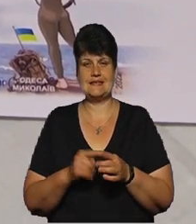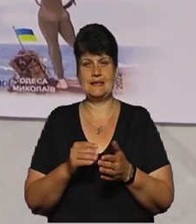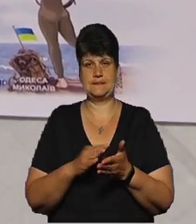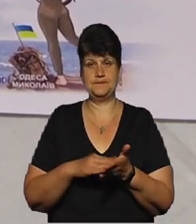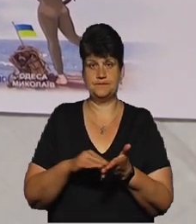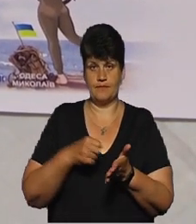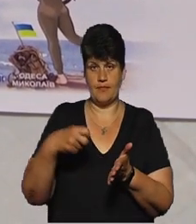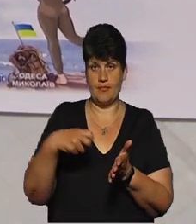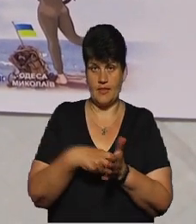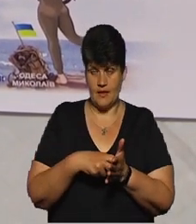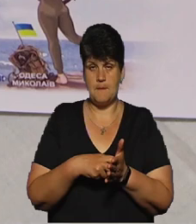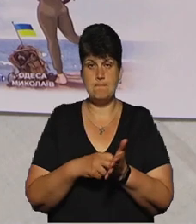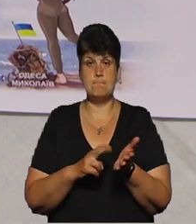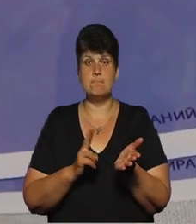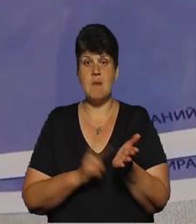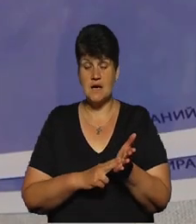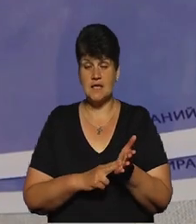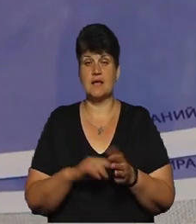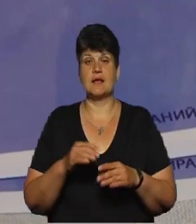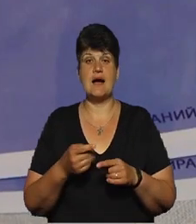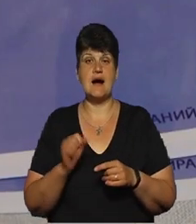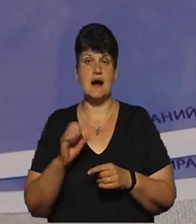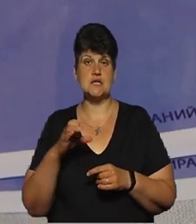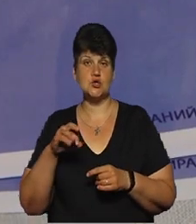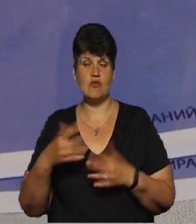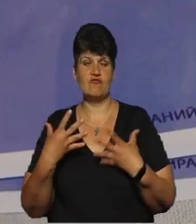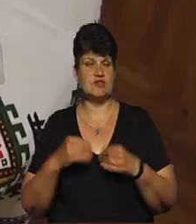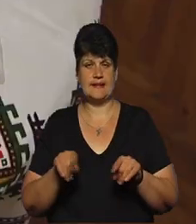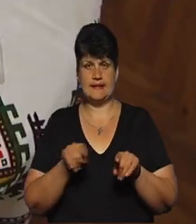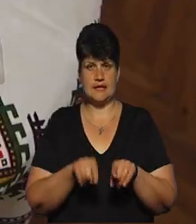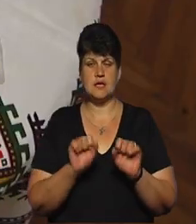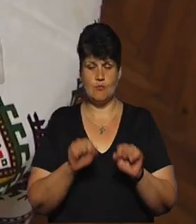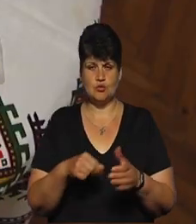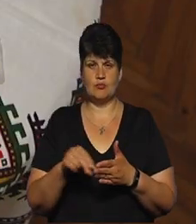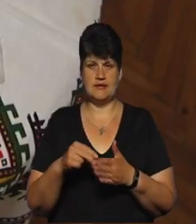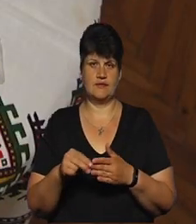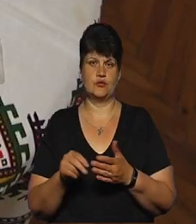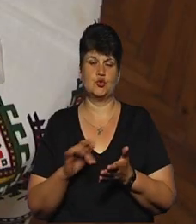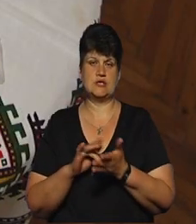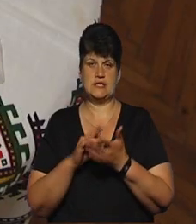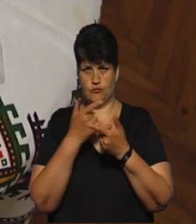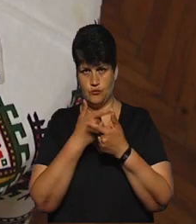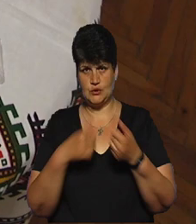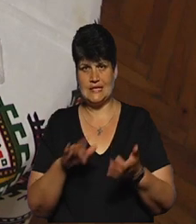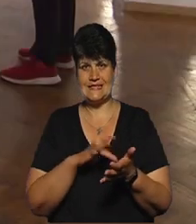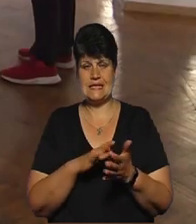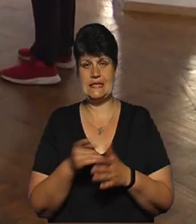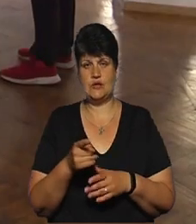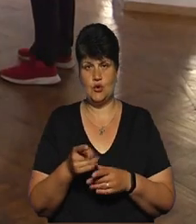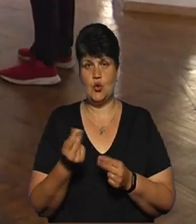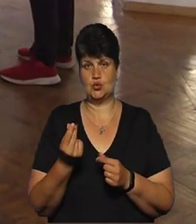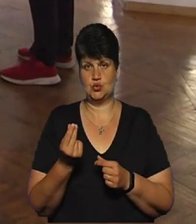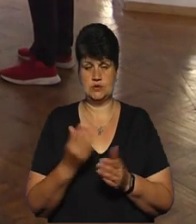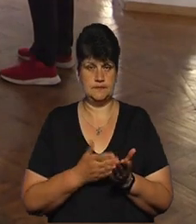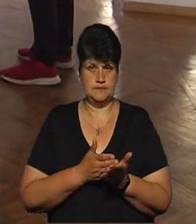не та». Після спецпогашення марки продавали. Також їх можна придбати в туристично-інформаційному центрі Тернополя. Виручені гроші